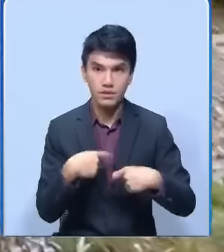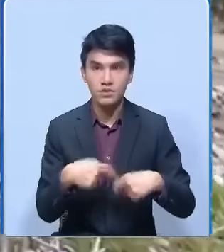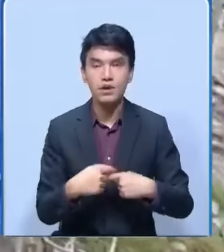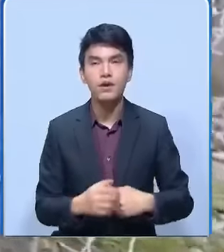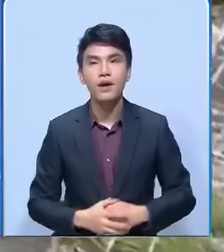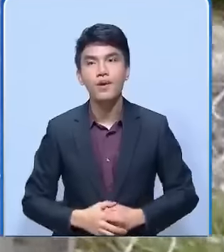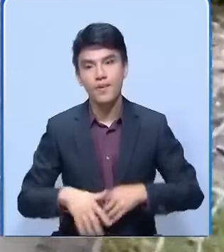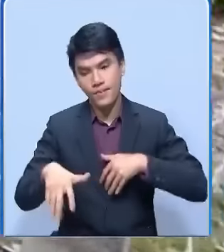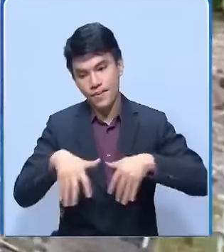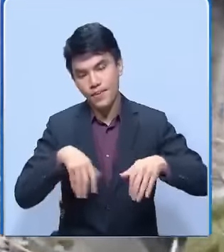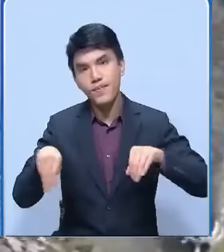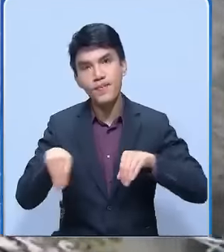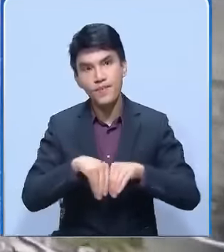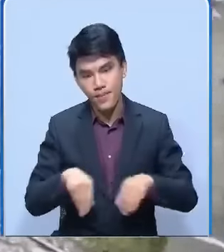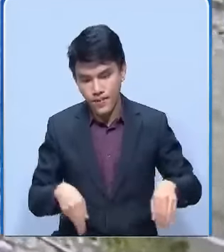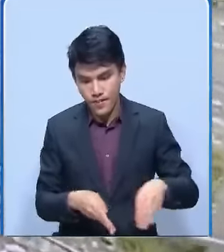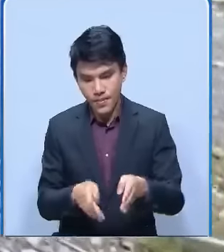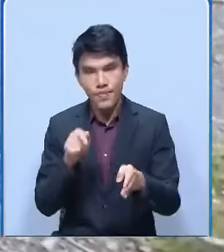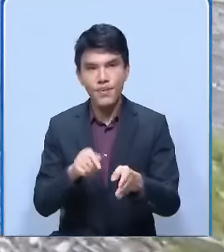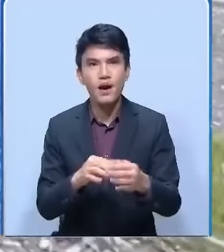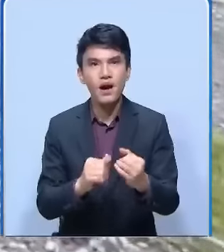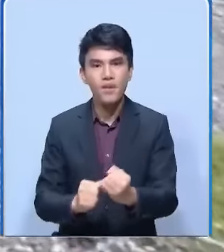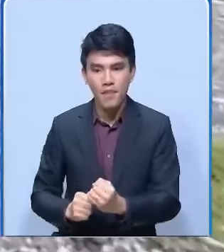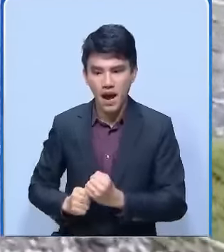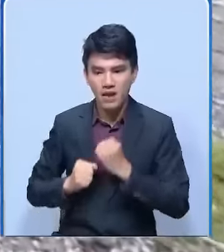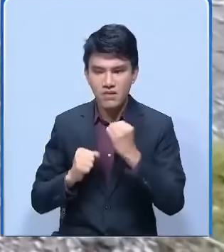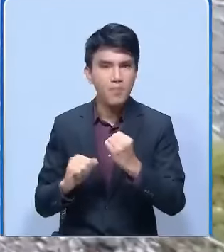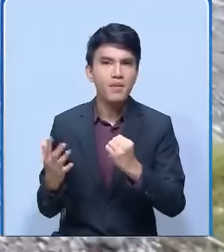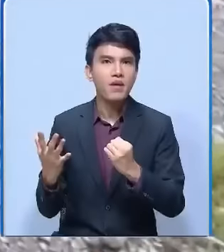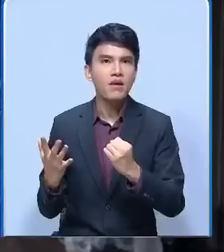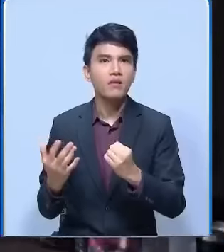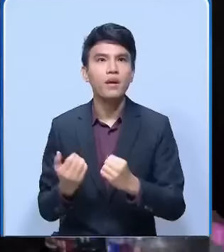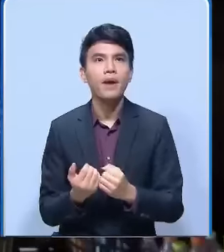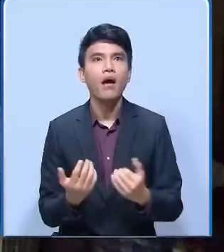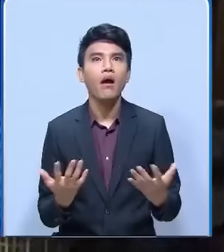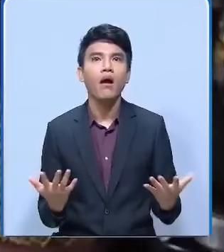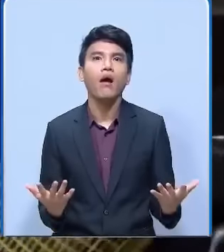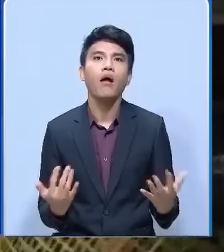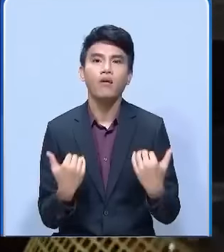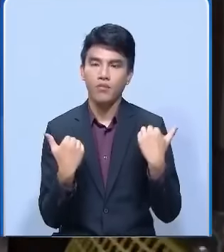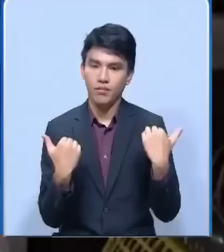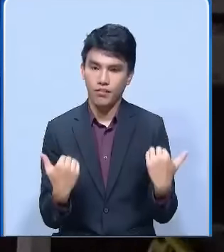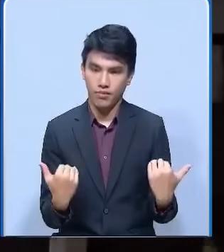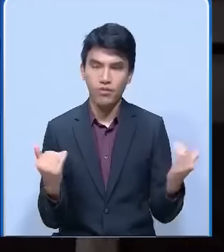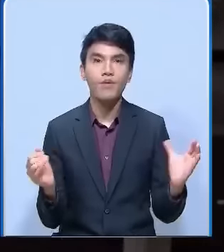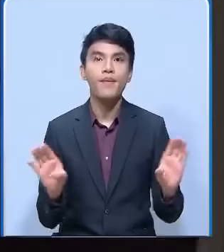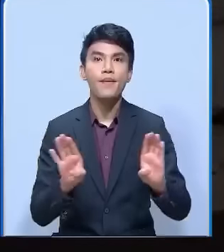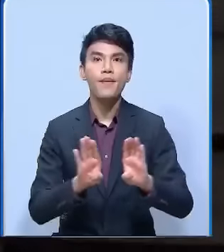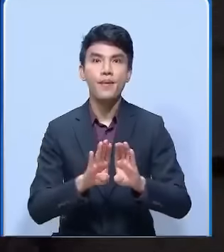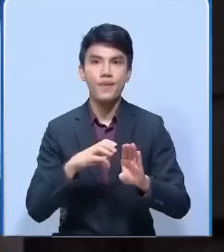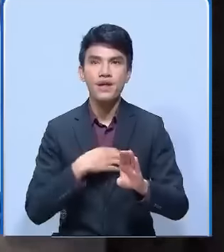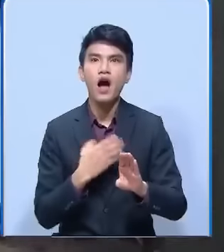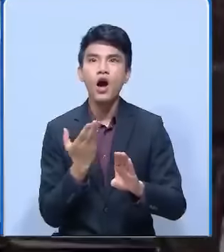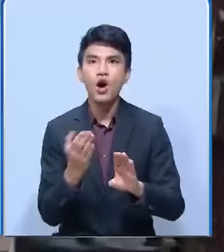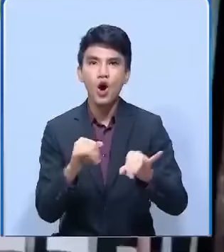ลังชุมชนติดคลองค ่ะเดี๋ยวนี้เขาไม่พายเรือกันแล้วด้วยถูกไหมล่ะ ก็นั่นสิแล้วยังไงอ่ะเนี่ยแล้วมากั้นแบบนี้ก็บอกว่าอยากจะขอร้องให้เ